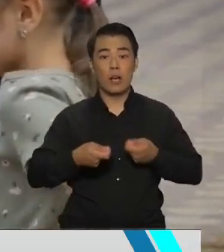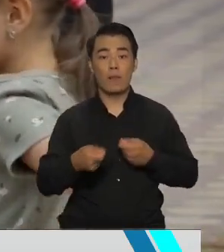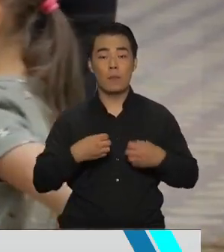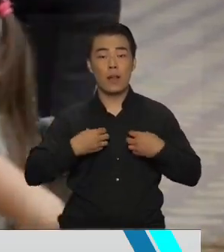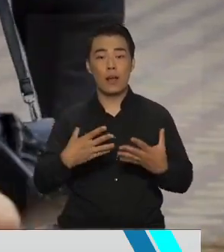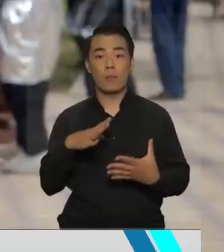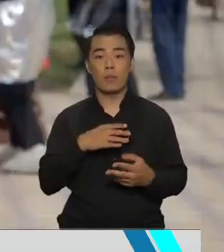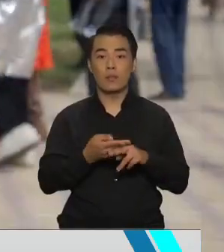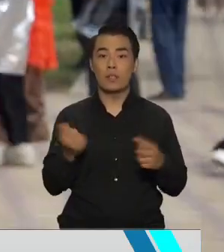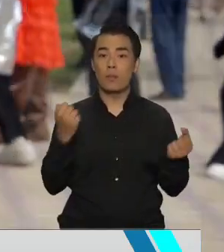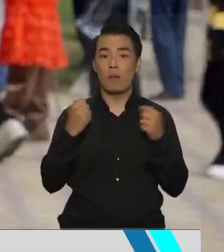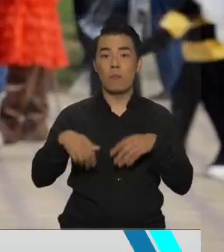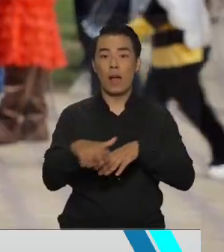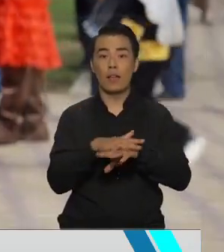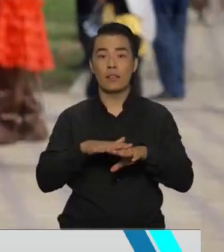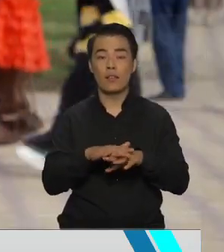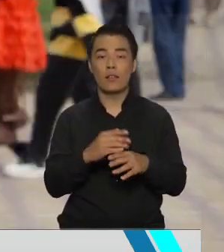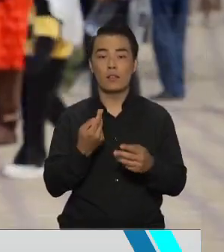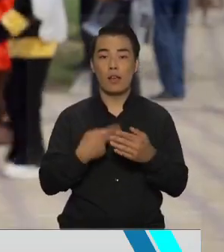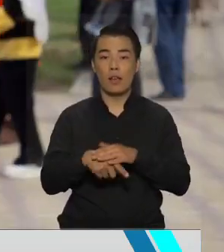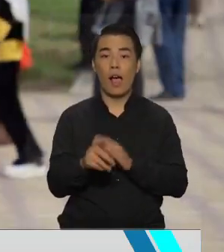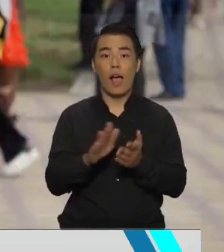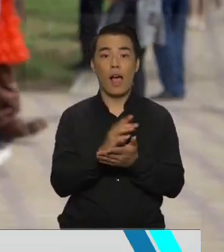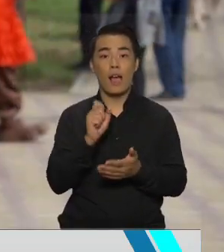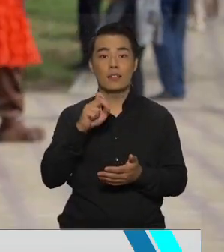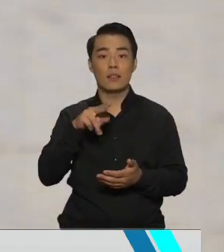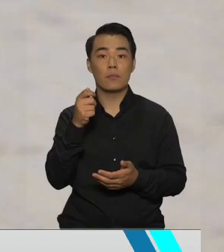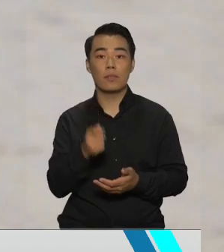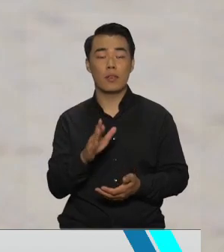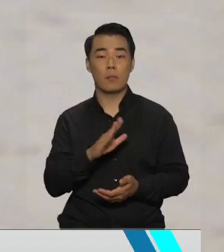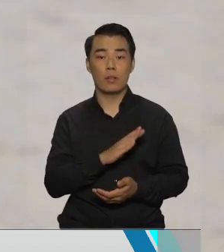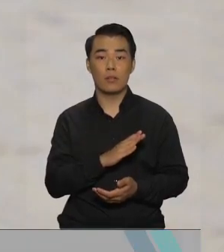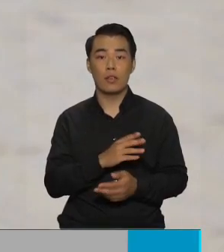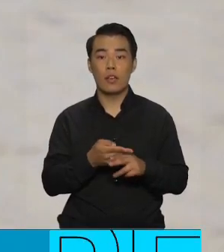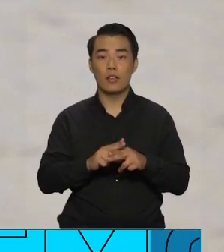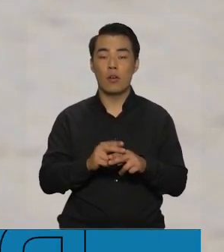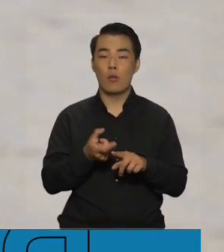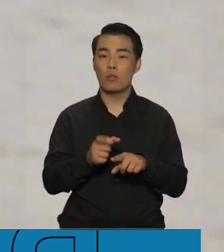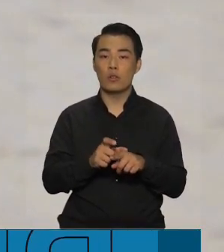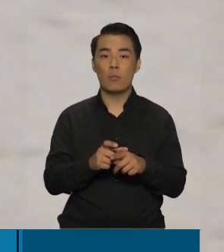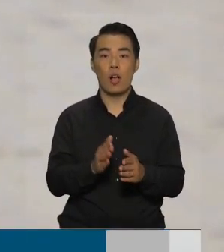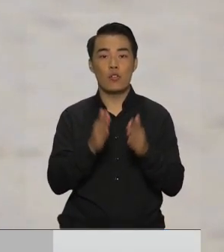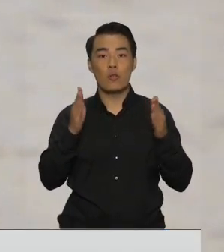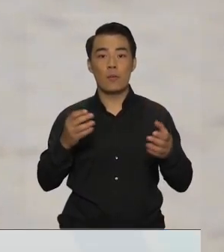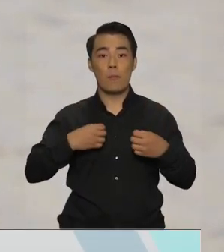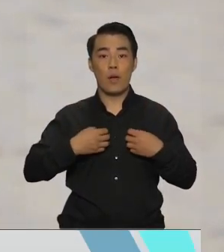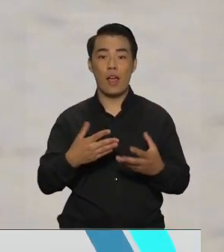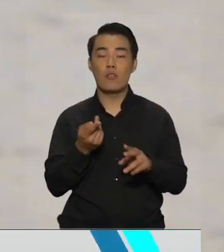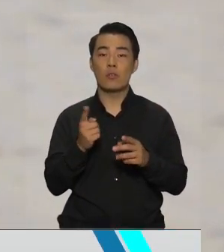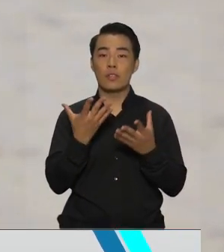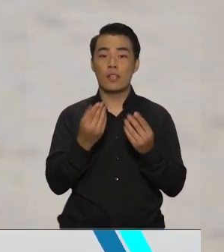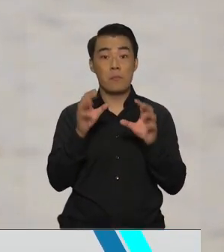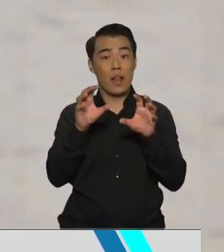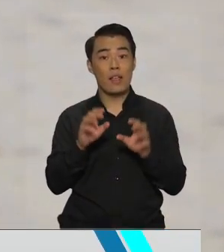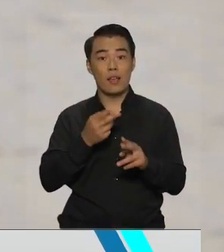проведению спортивно-массовых и досуговых акций в городах и районах. Это очень большой праздник, действительно, День Конституции – это